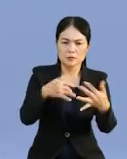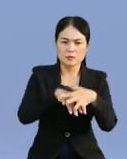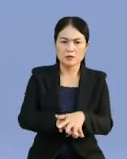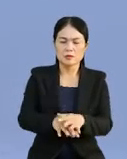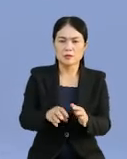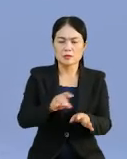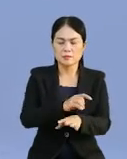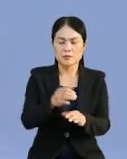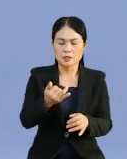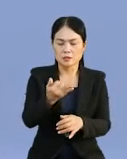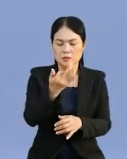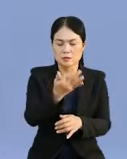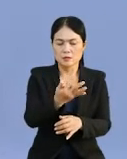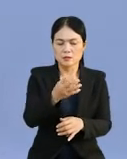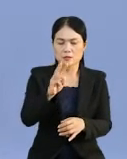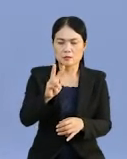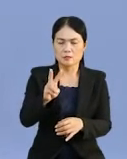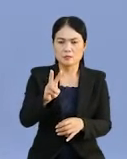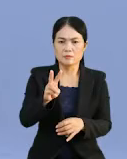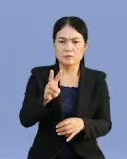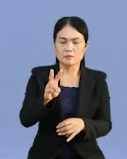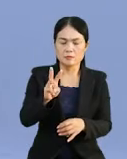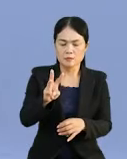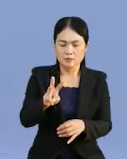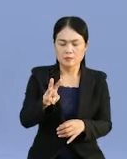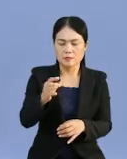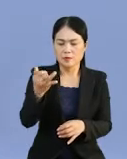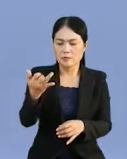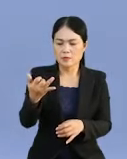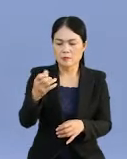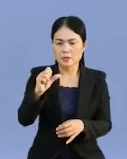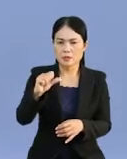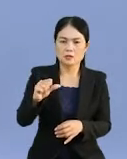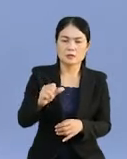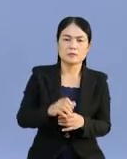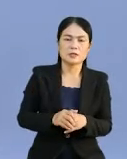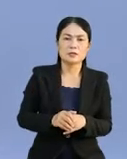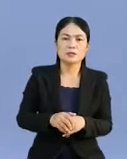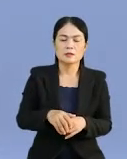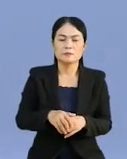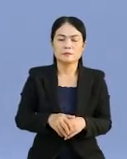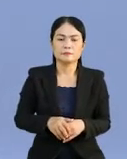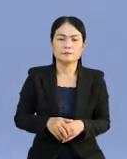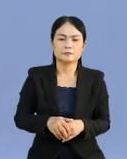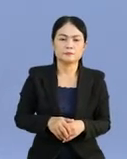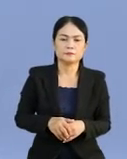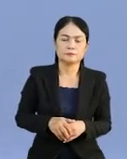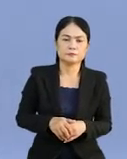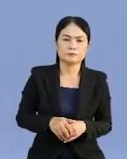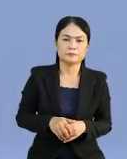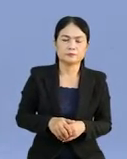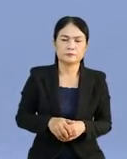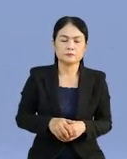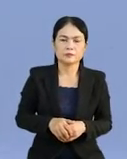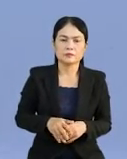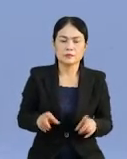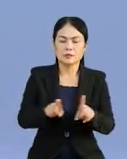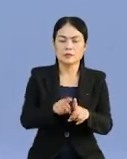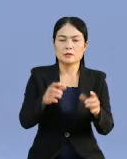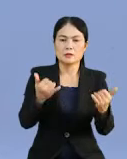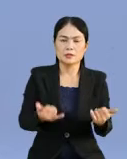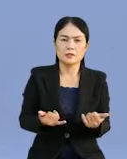bên nít, cứ khơi phẩm bầy mớn, bầy bốn, phẩm bì rồi. Chúng dương ai sẽ bàn thá. Đốt